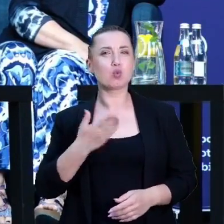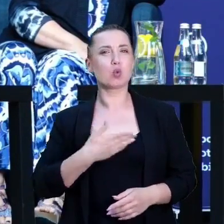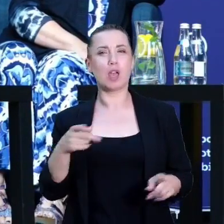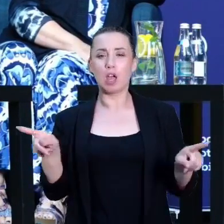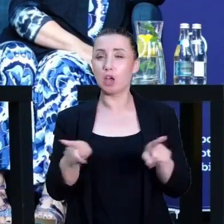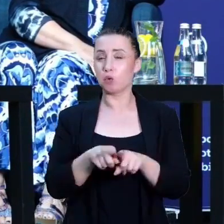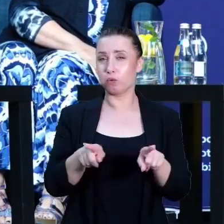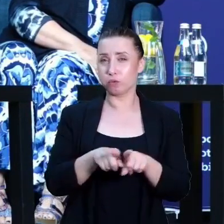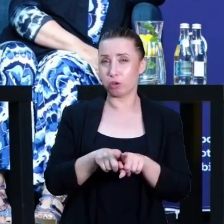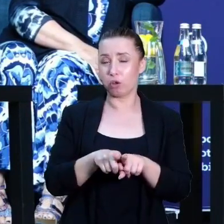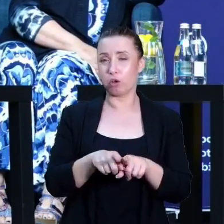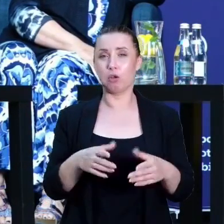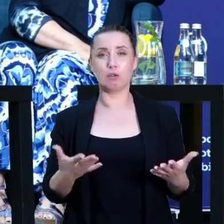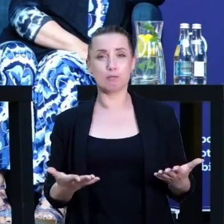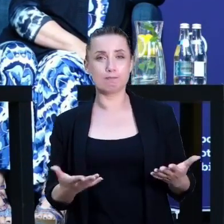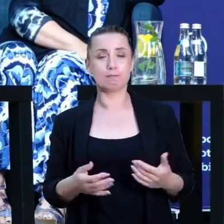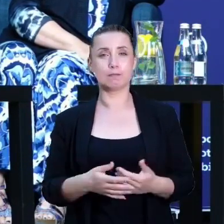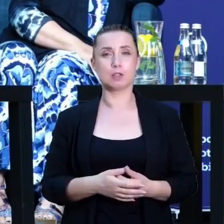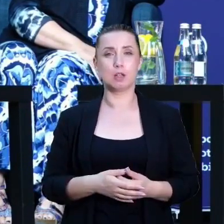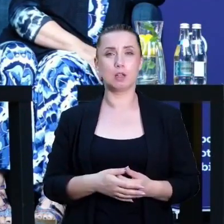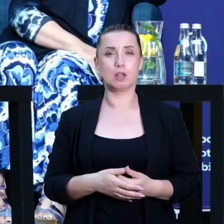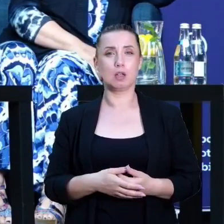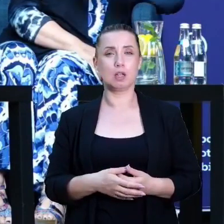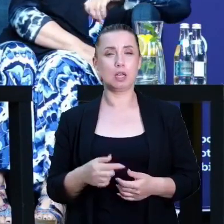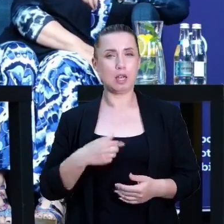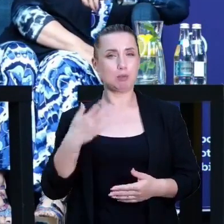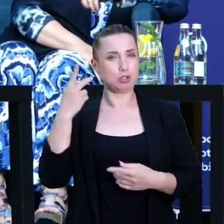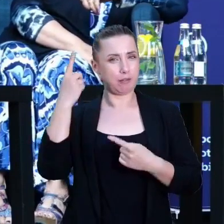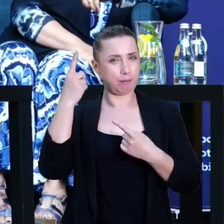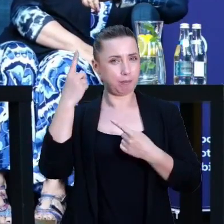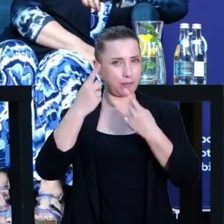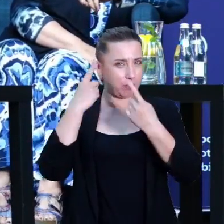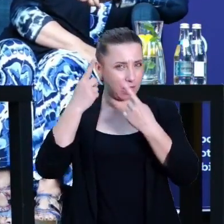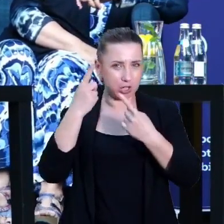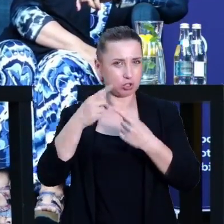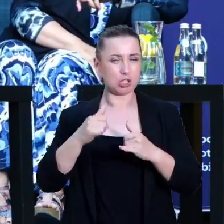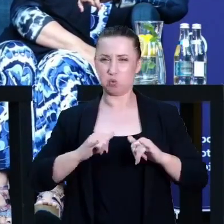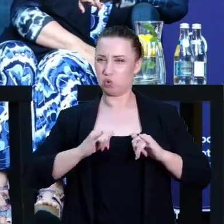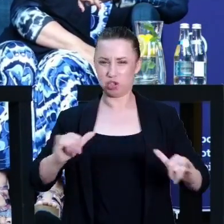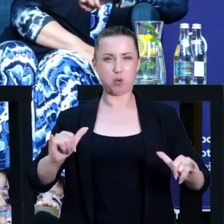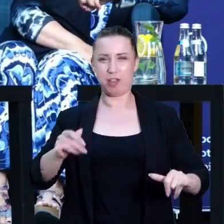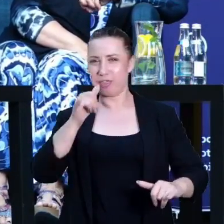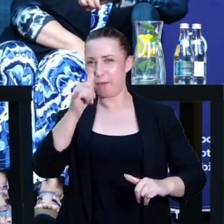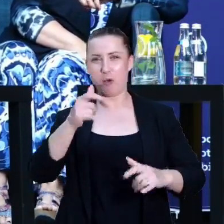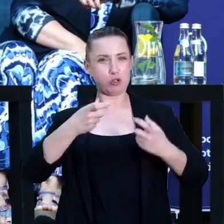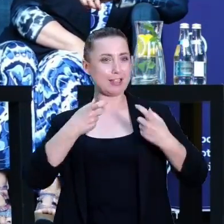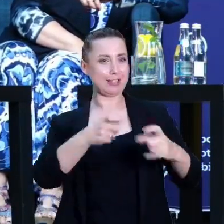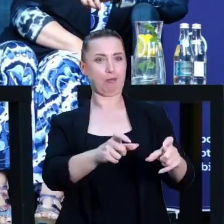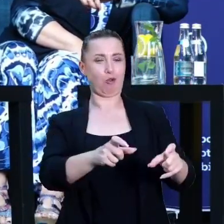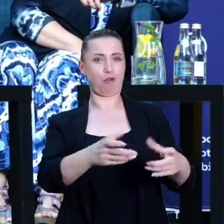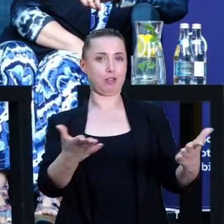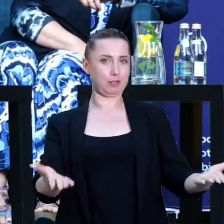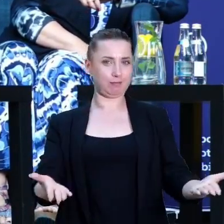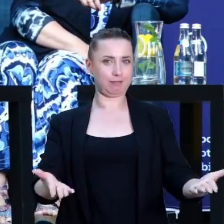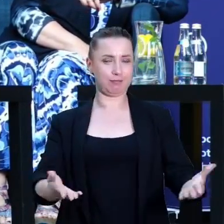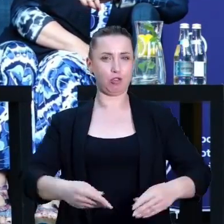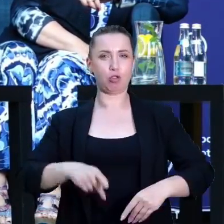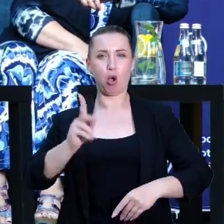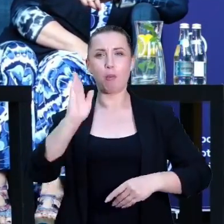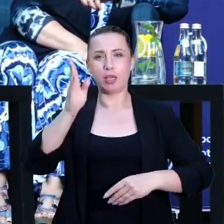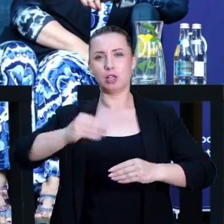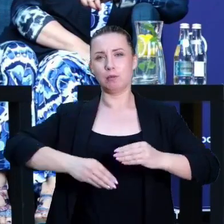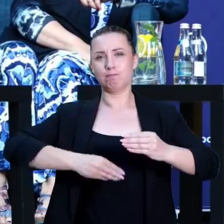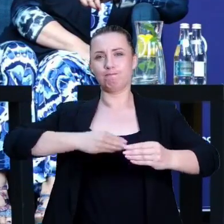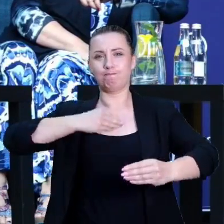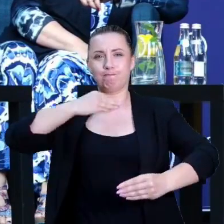mniejszych miejscowościach, to jest bardzo, wydaje mi się, już taka siła, której się nie da powstrzymać. To jest to ziarno, które się rozsiało